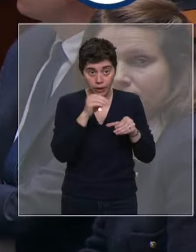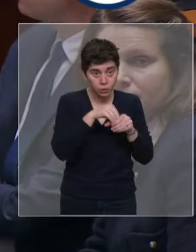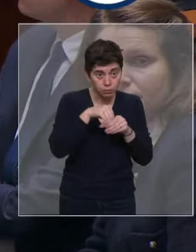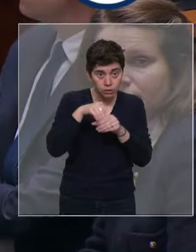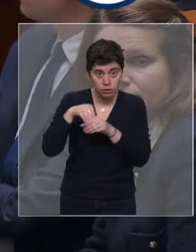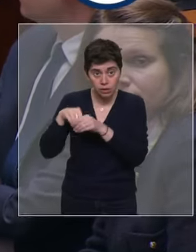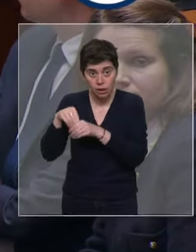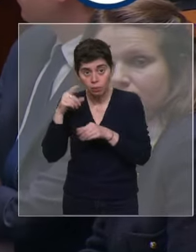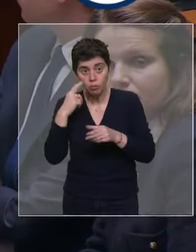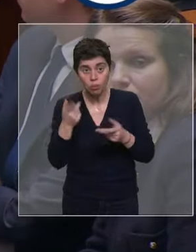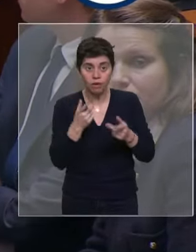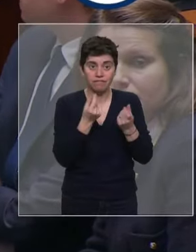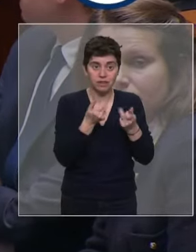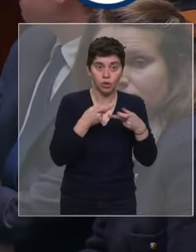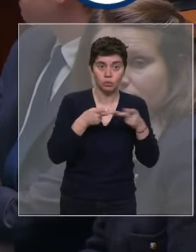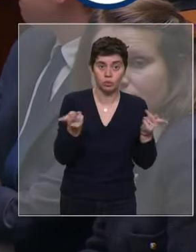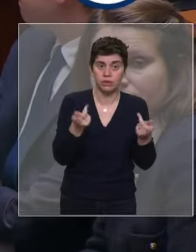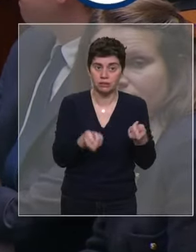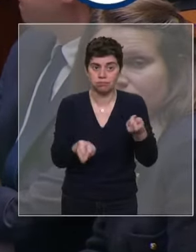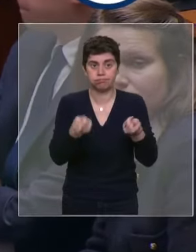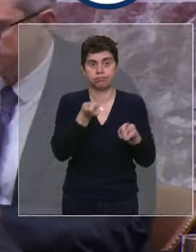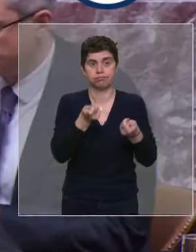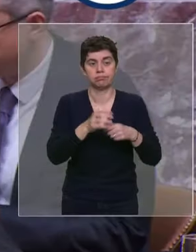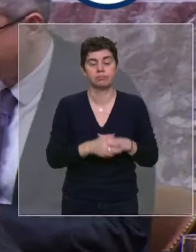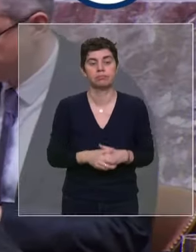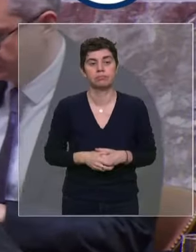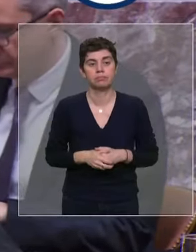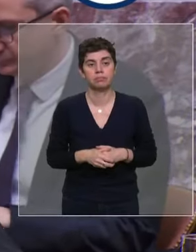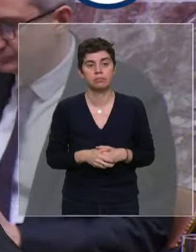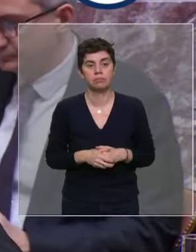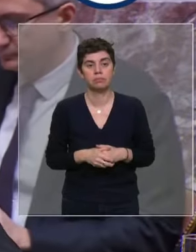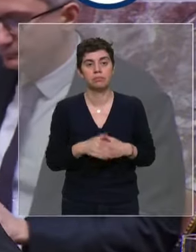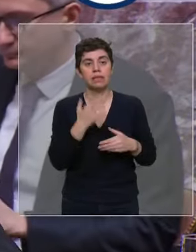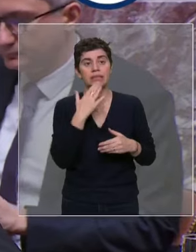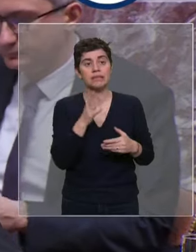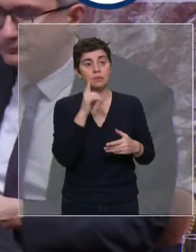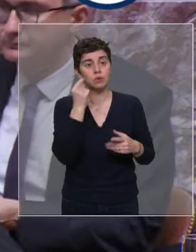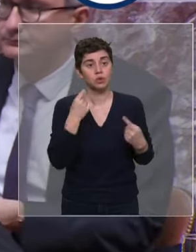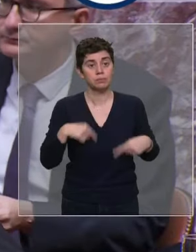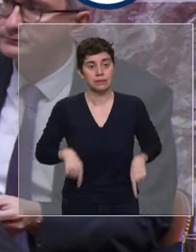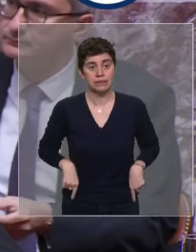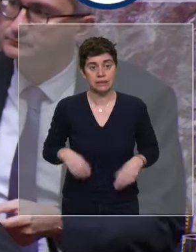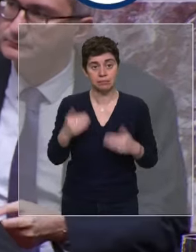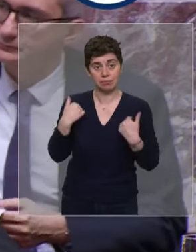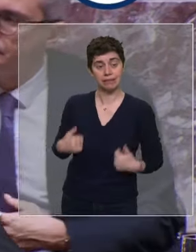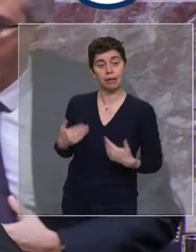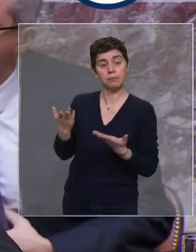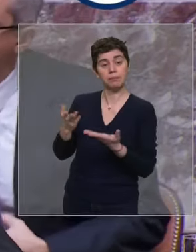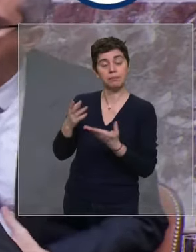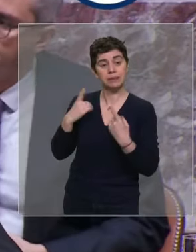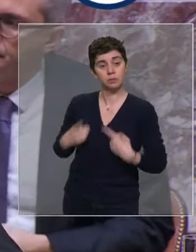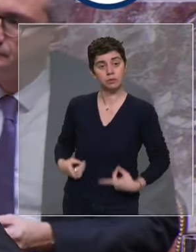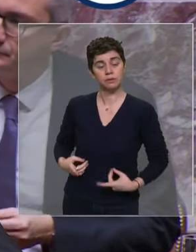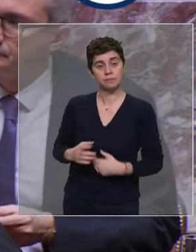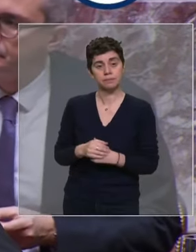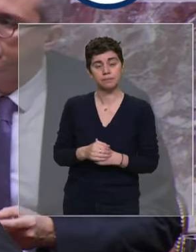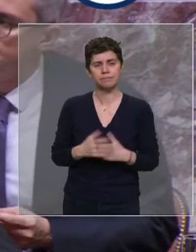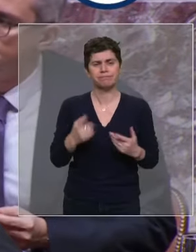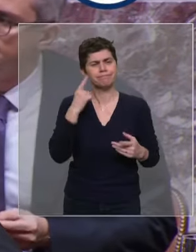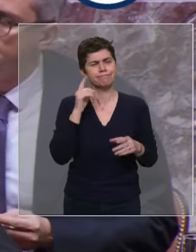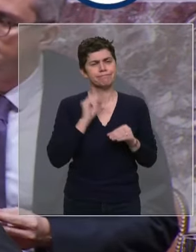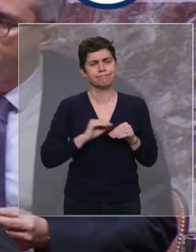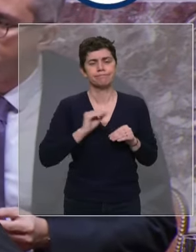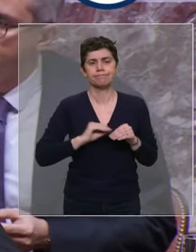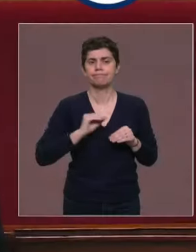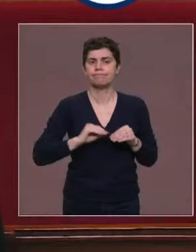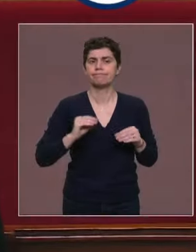ensemble nos finances publiques. Je vous remercie. Je vous remercie, Monsieur le ministre. Madame Dalloz. Je me pose la question à savoir quand